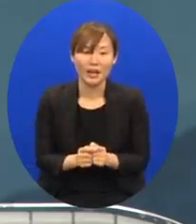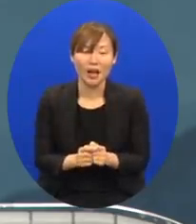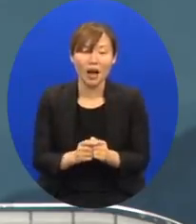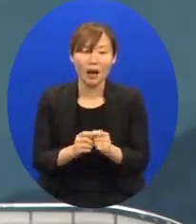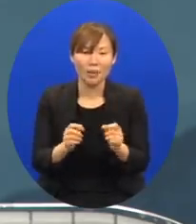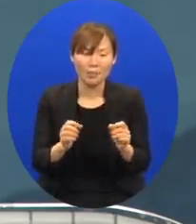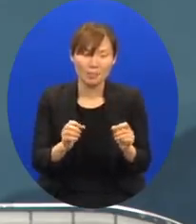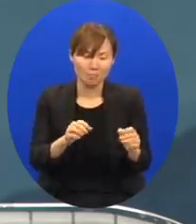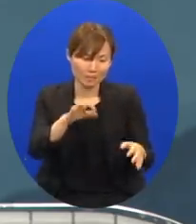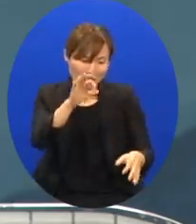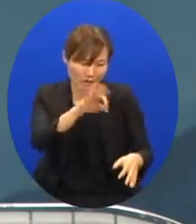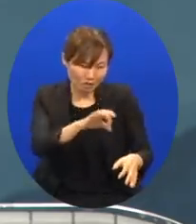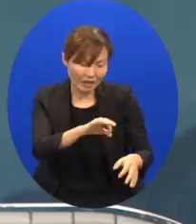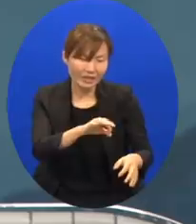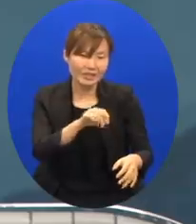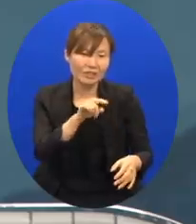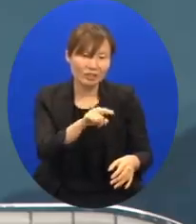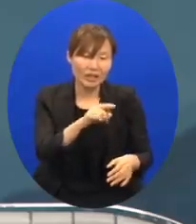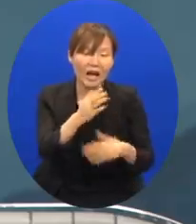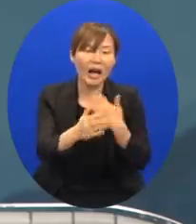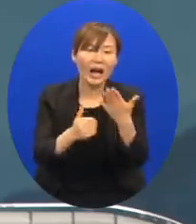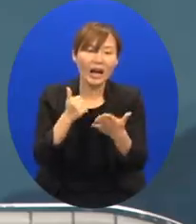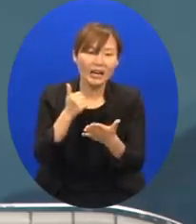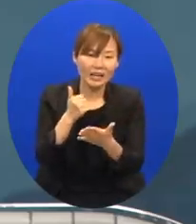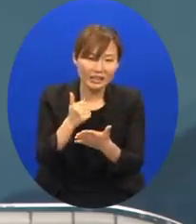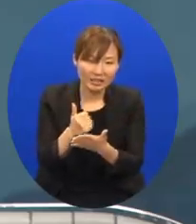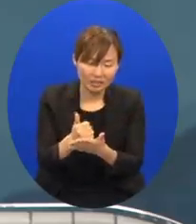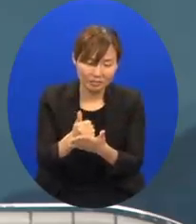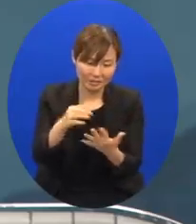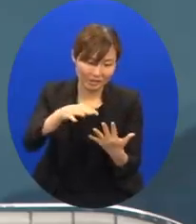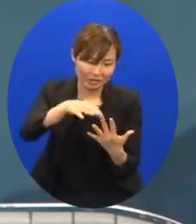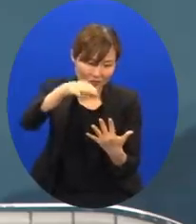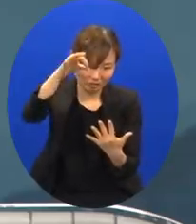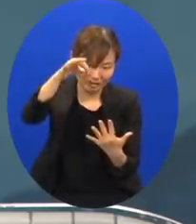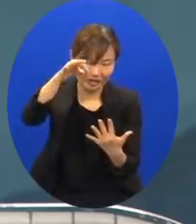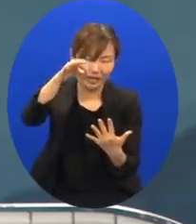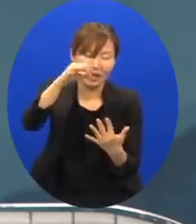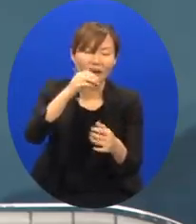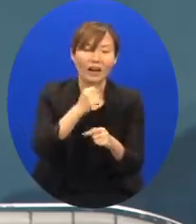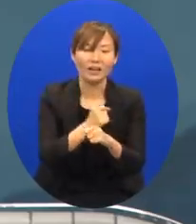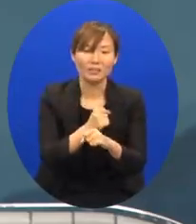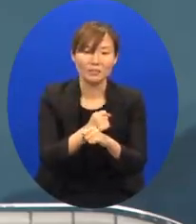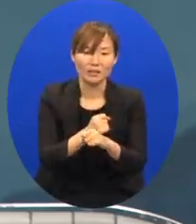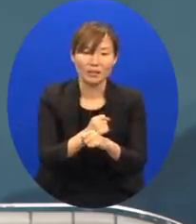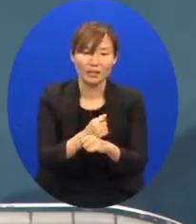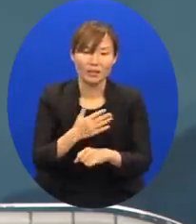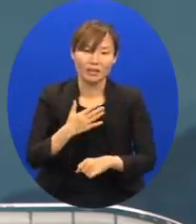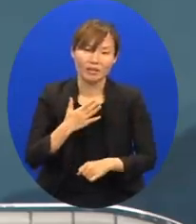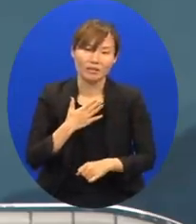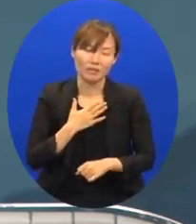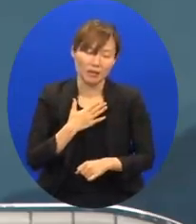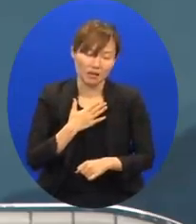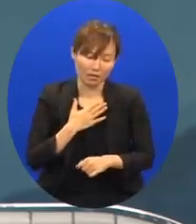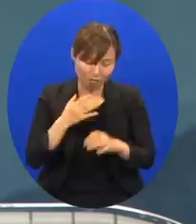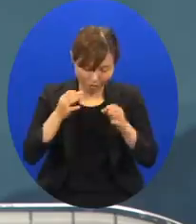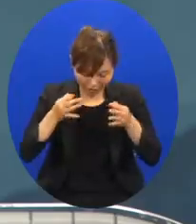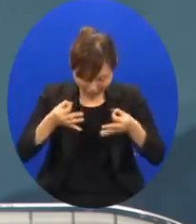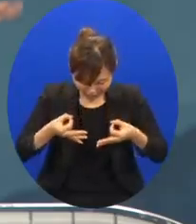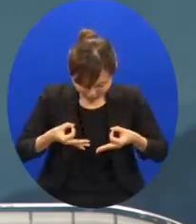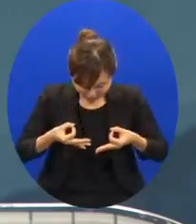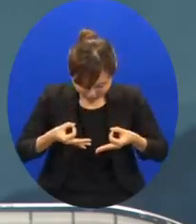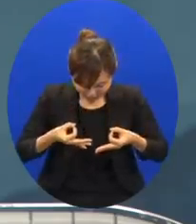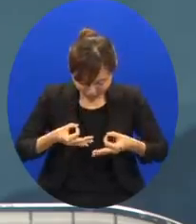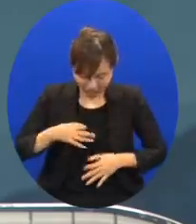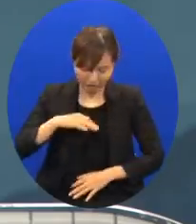멸시 받는거 천한 것을 하나님이 일부러 택하신 다 그러면 나야말로 그런 사람 진짜